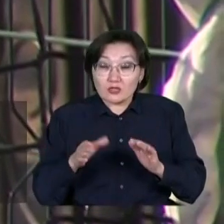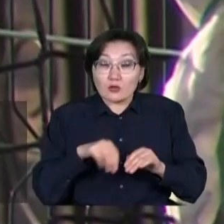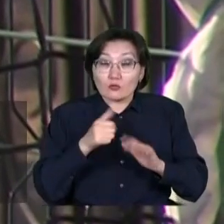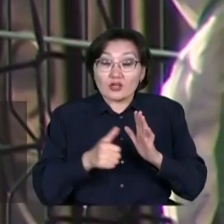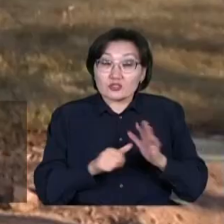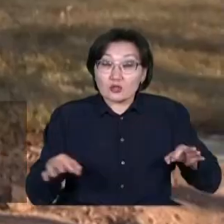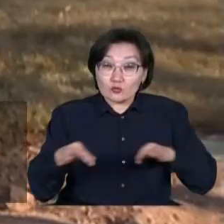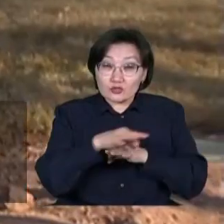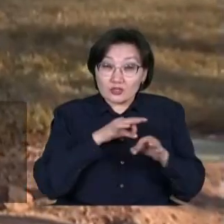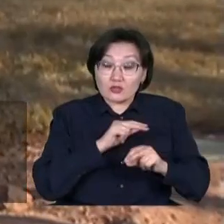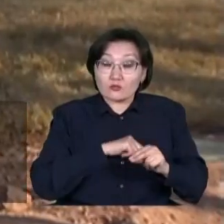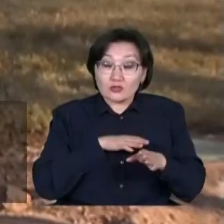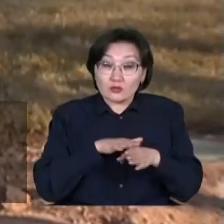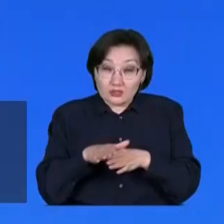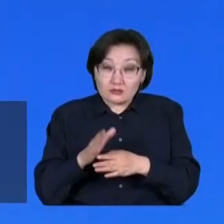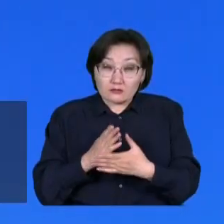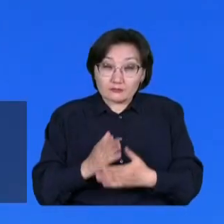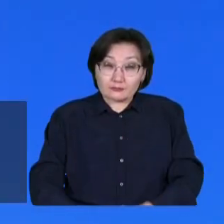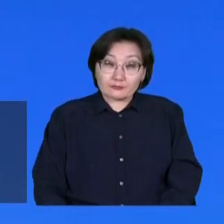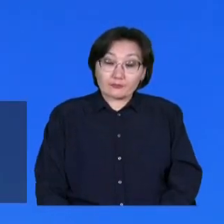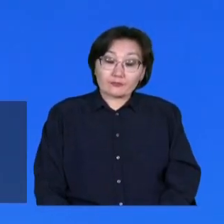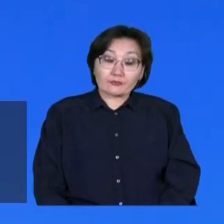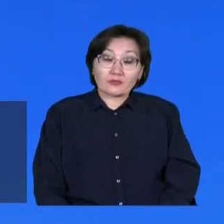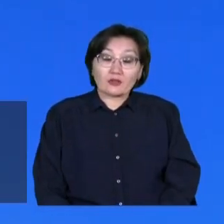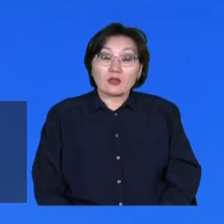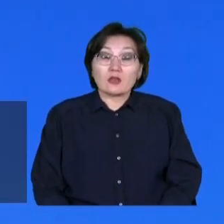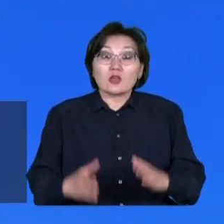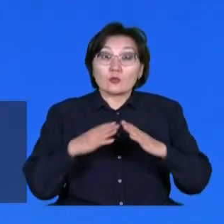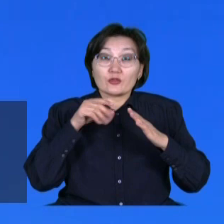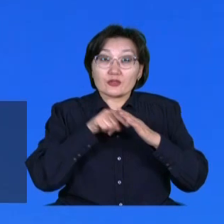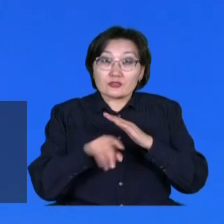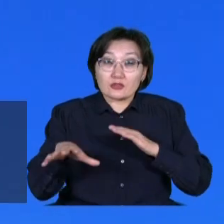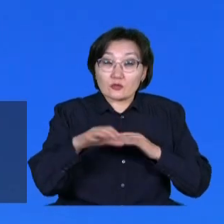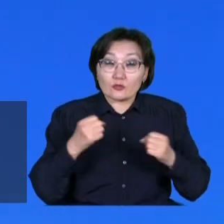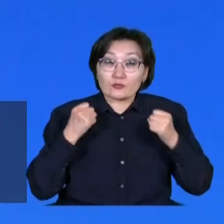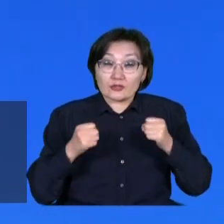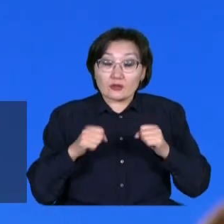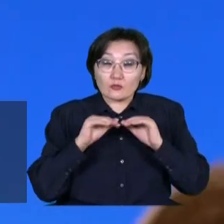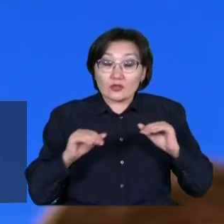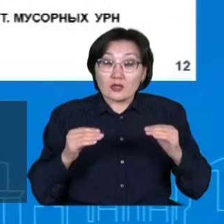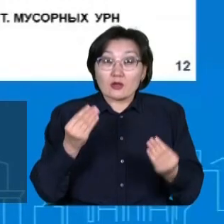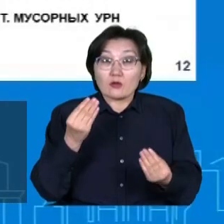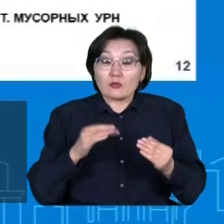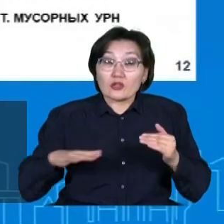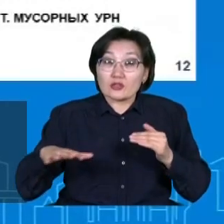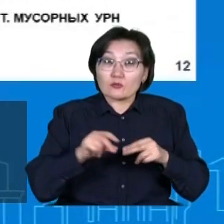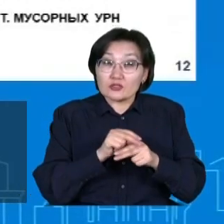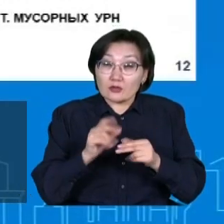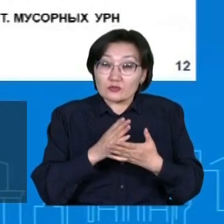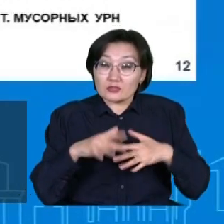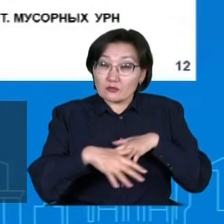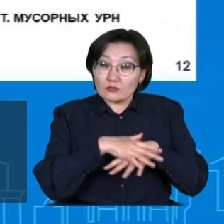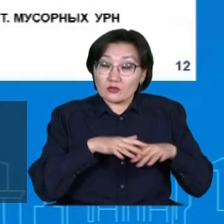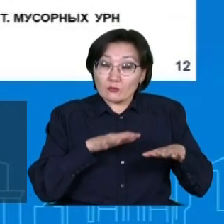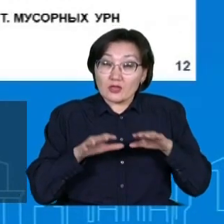16 жоба іске асқан. Олы ауалаларды спорт және балалар алаңдарын жөндеуді, сонда қоғамдық